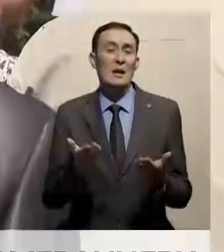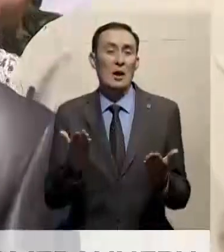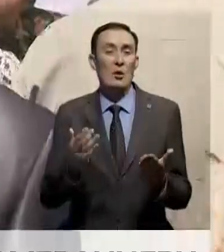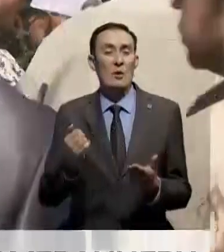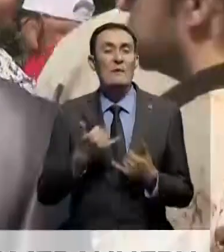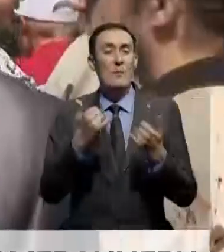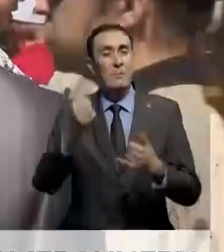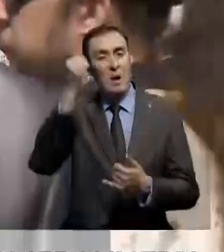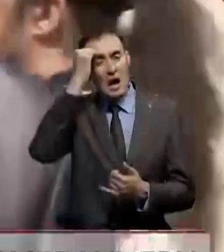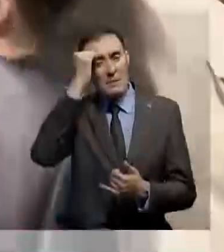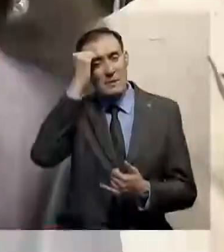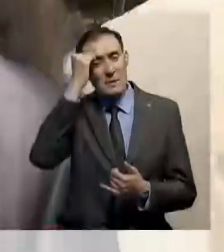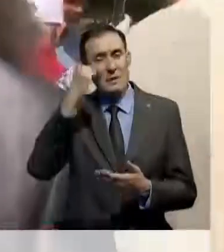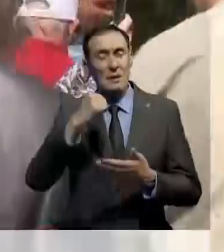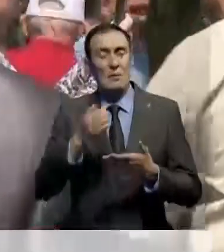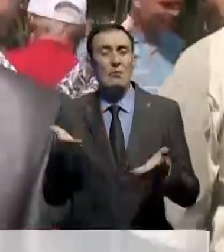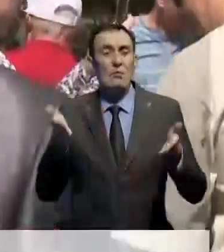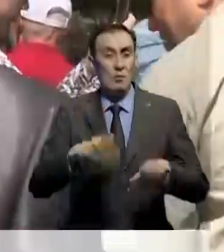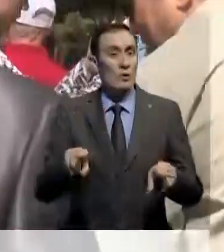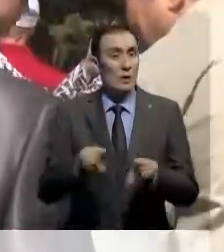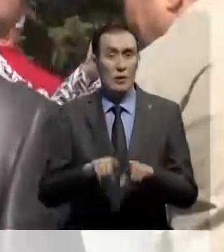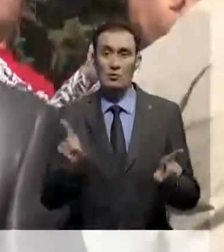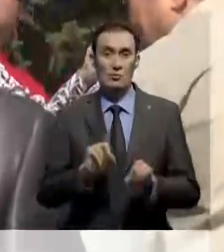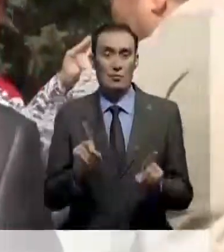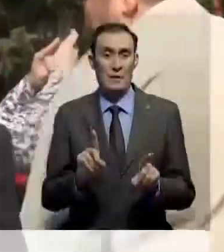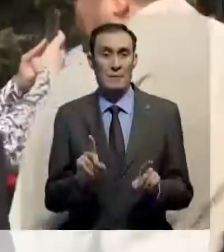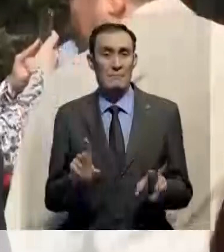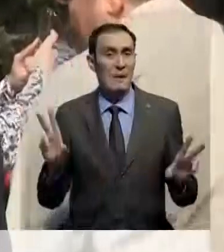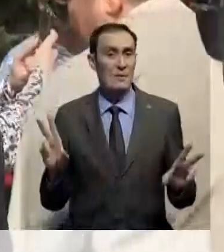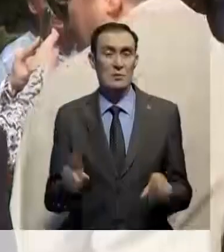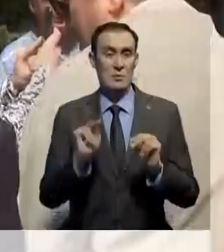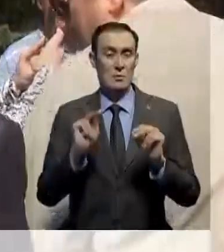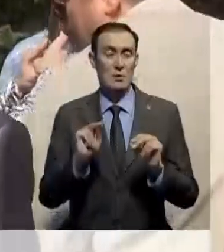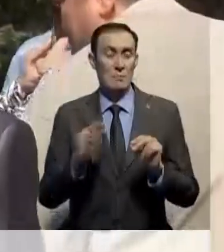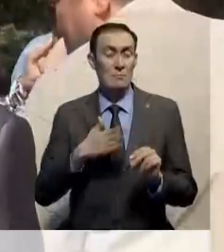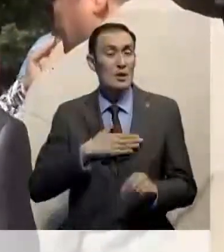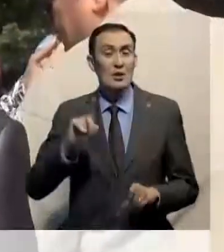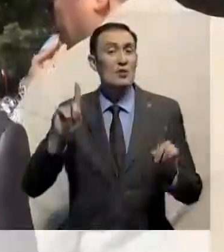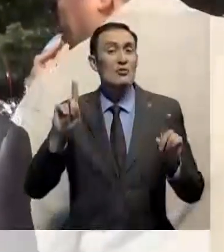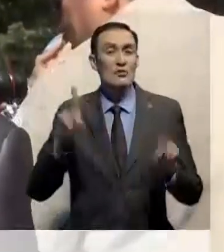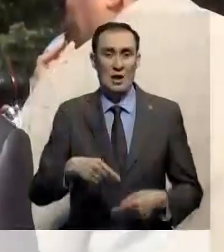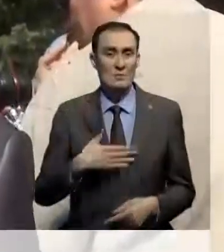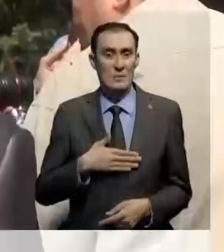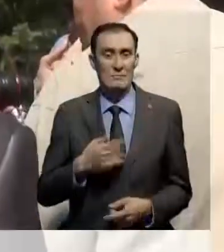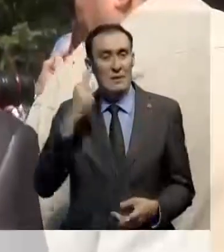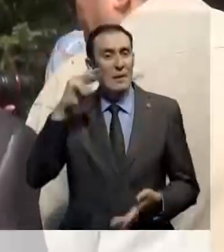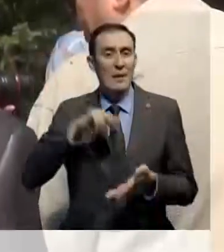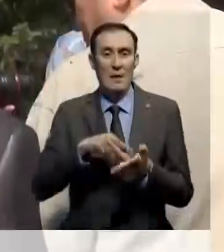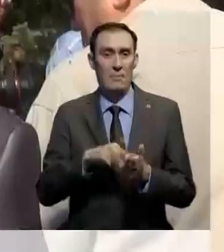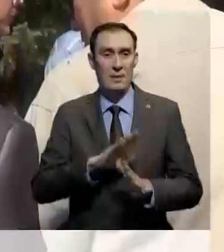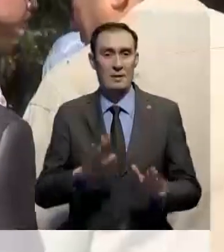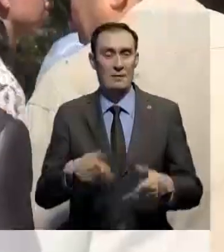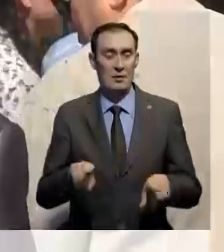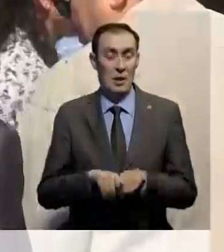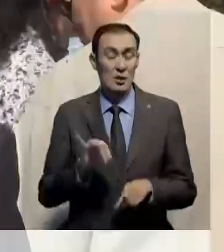увековечить память о Юрии Борисовиче. Но чтобы вот так нам повезло, мы даже и не рассчитывали. Да,